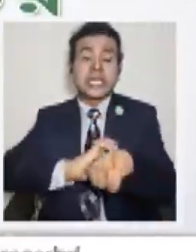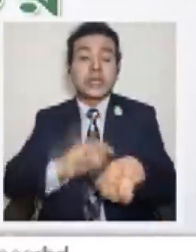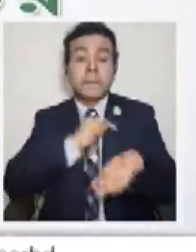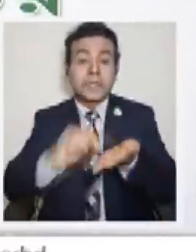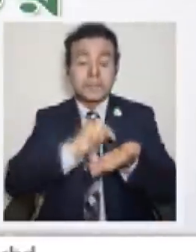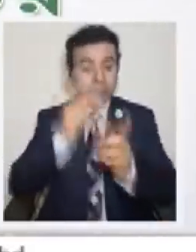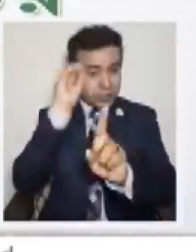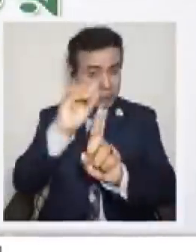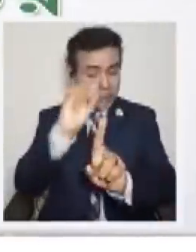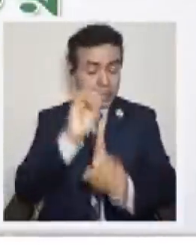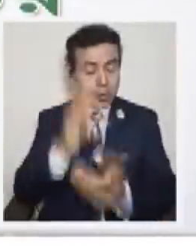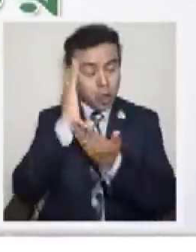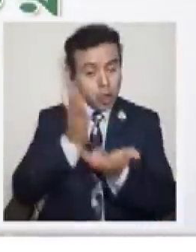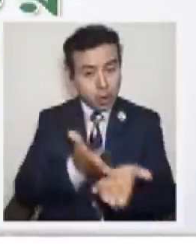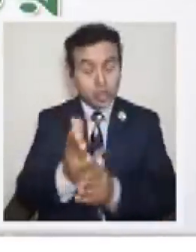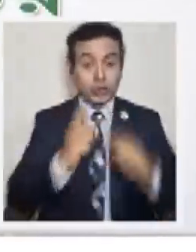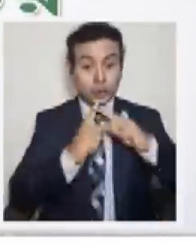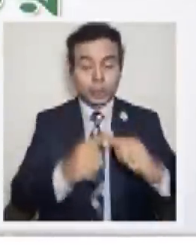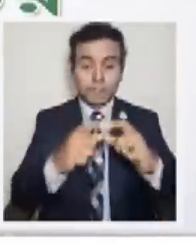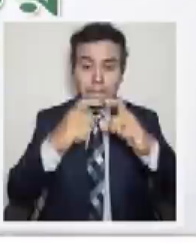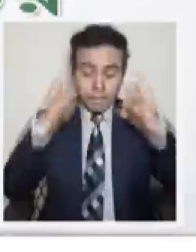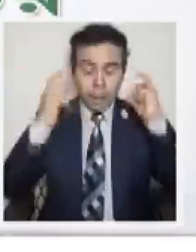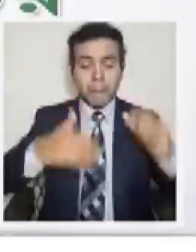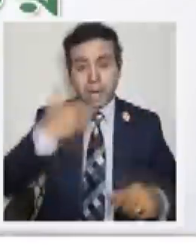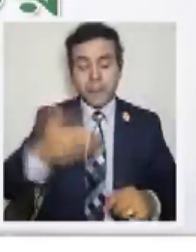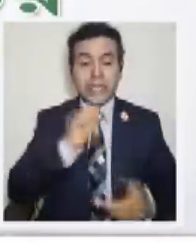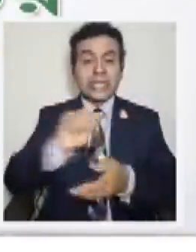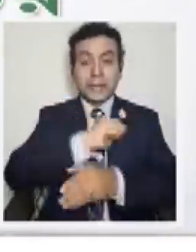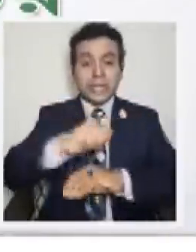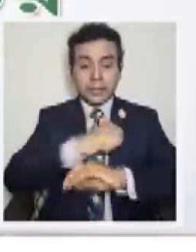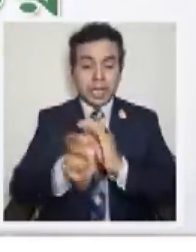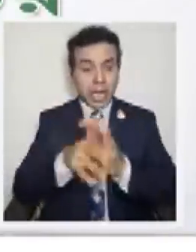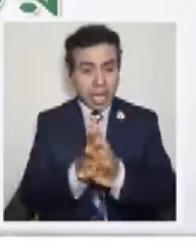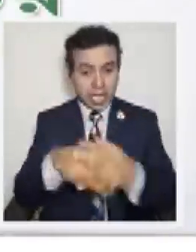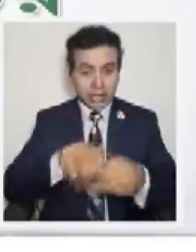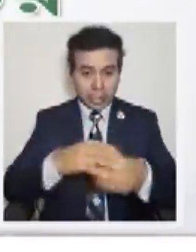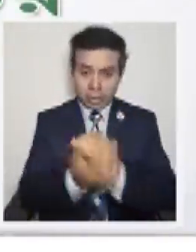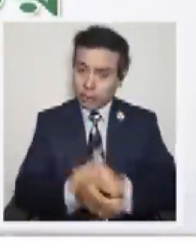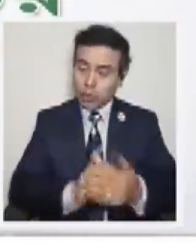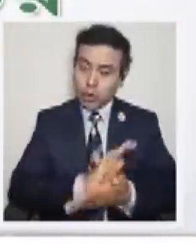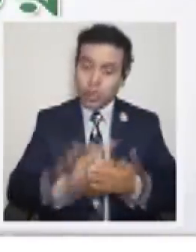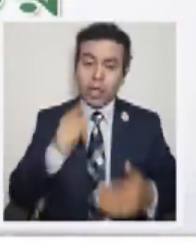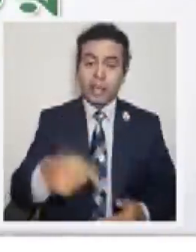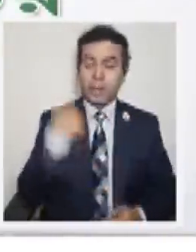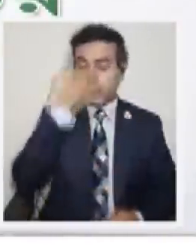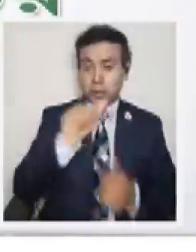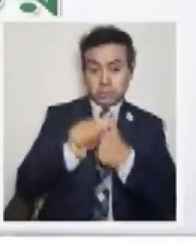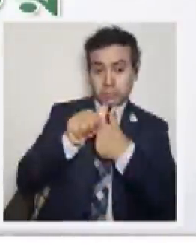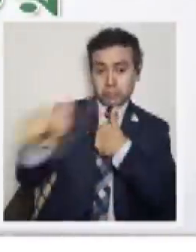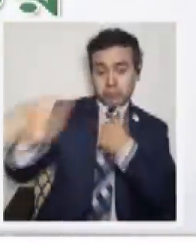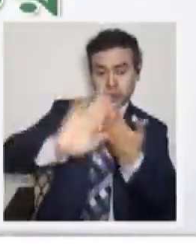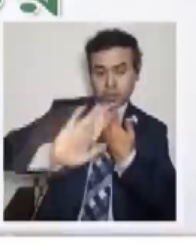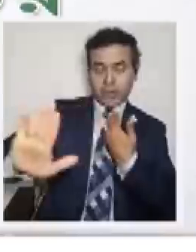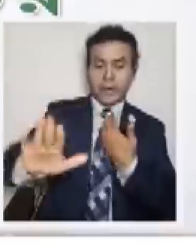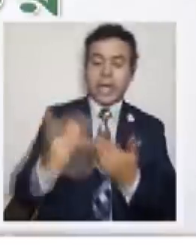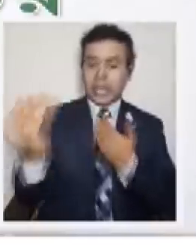এবং সচেতন থাকেন। সবসময় যে স্বাস্থ্যবিধিগুলো আমরা বলি সেই স্বাস্থ্যবিধিগুলো মেনে চলবেন, সঠিকভাবে মাস্ক পরবেন, বারবার সাবান